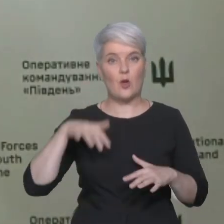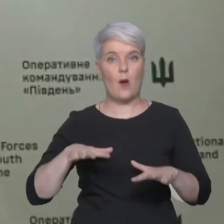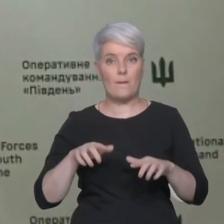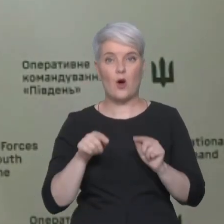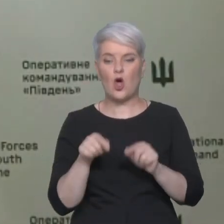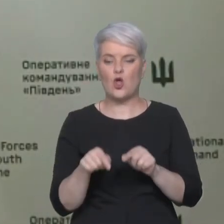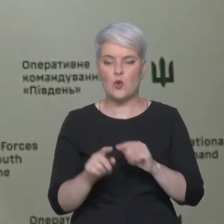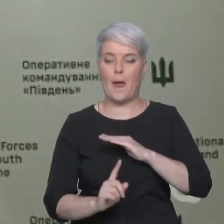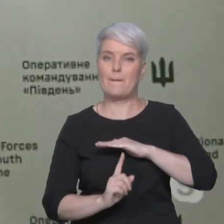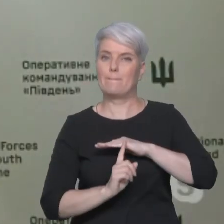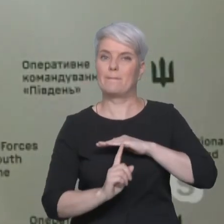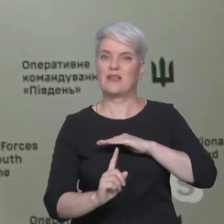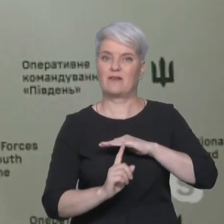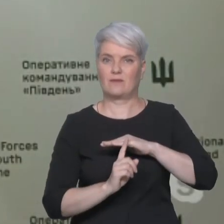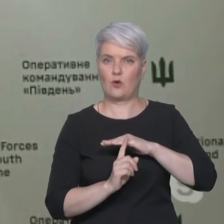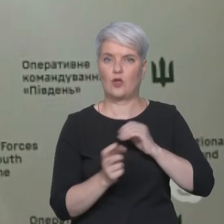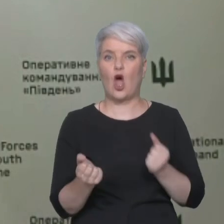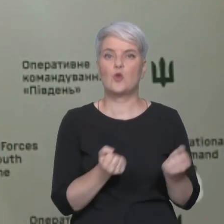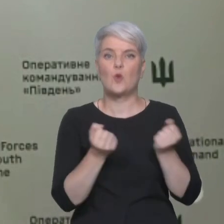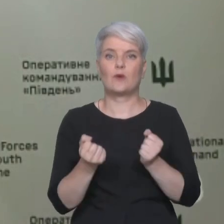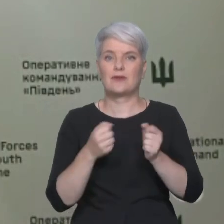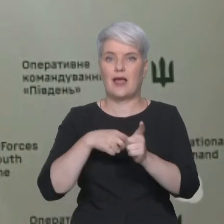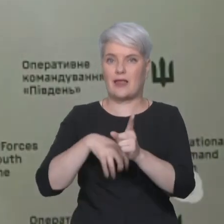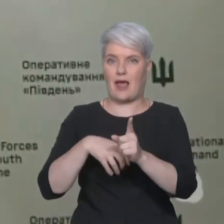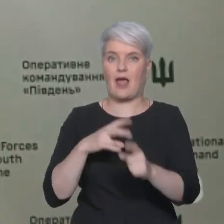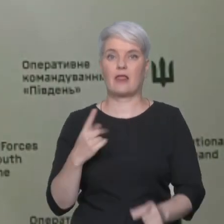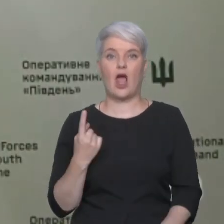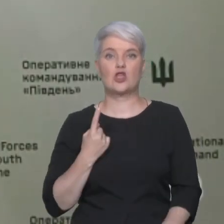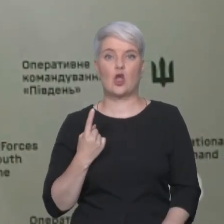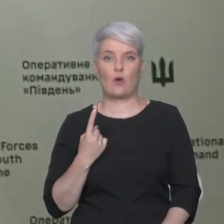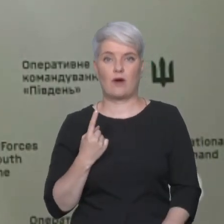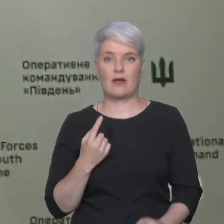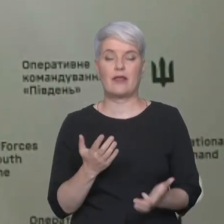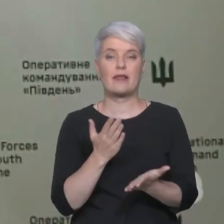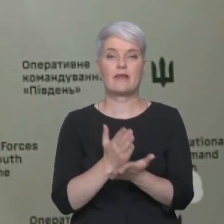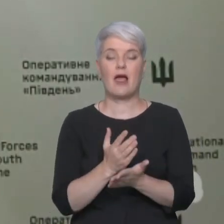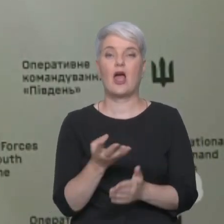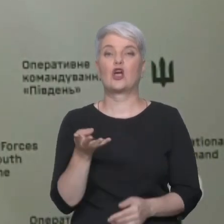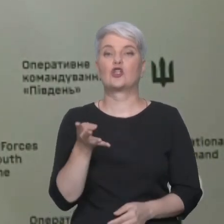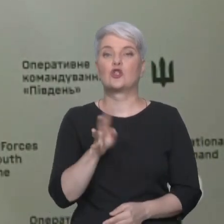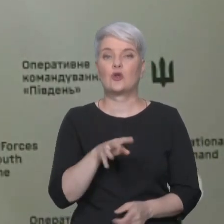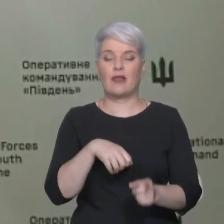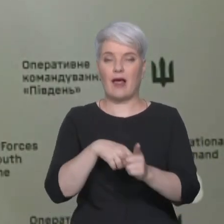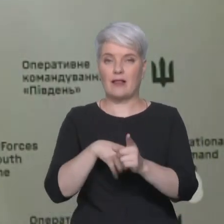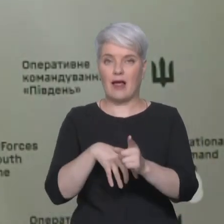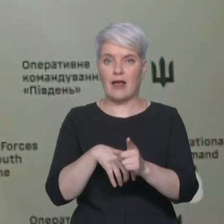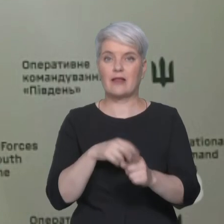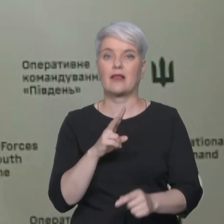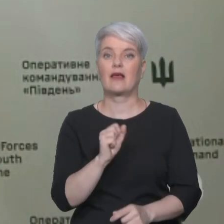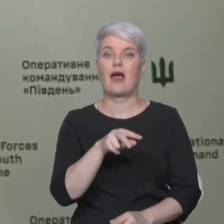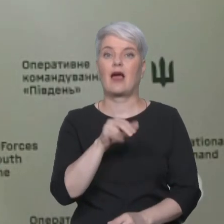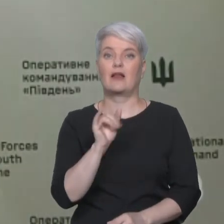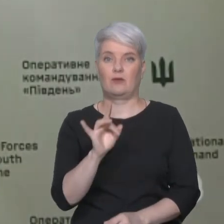той самий підводний ракетоносійний чергування, він несе 4 ракети типу «Калібр», тобто ракетна